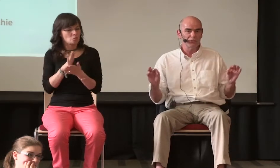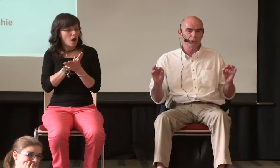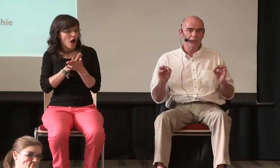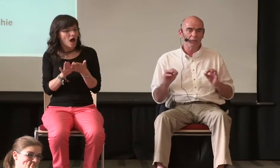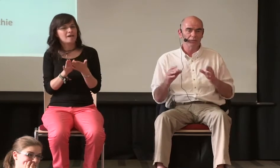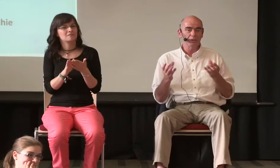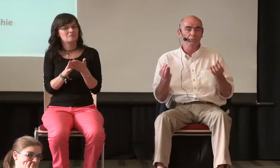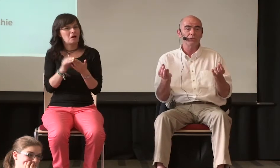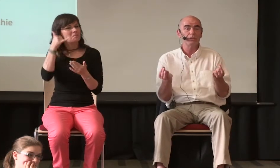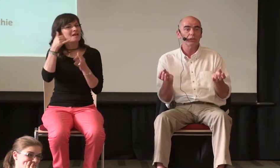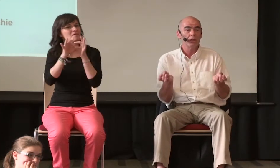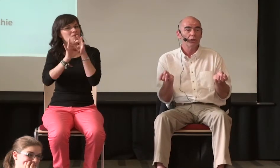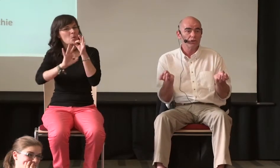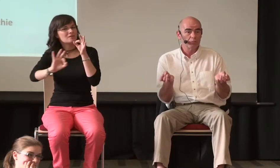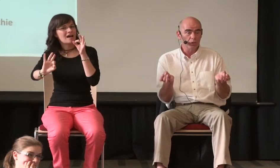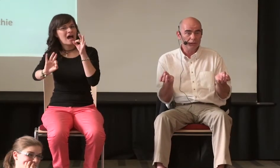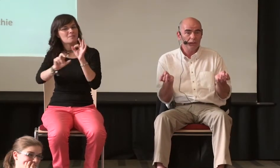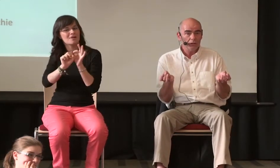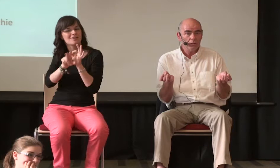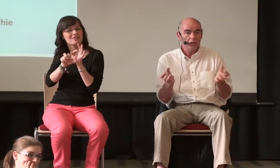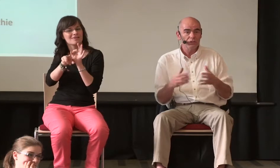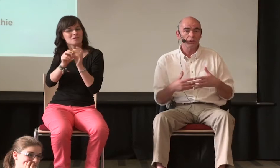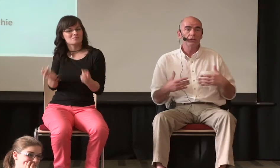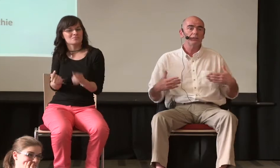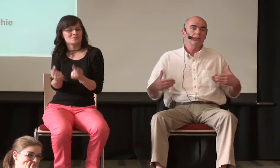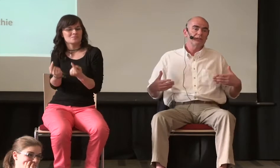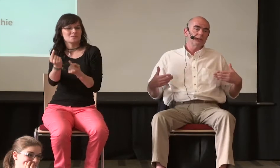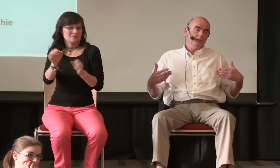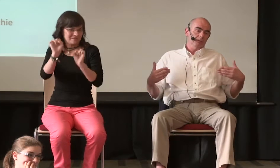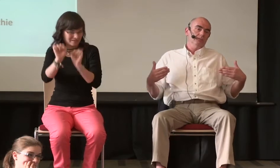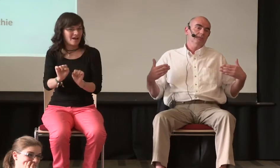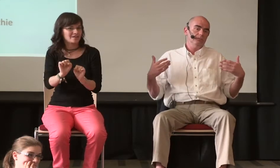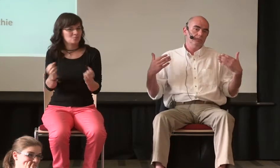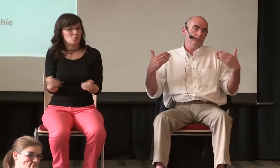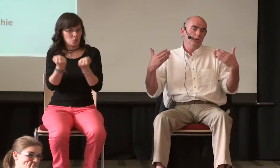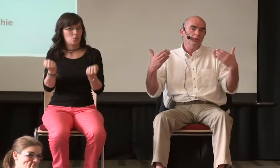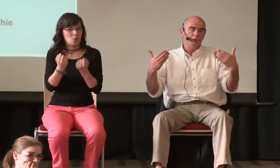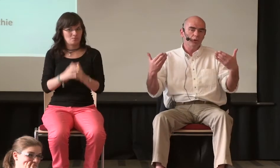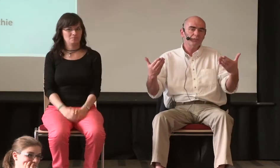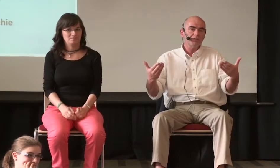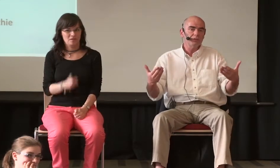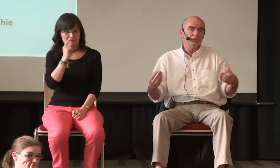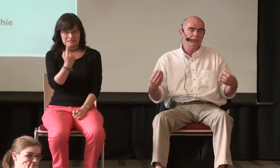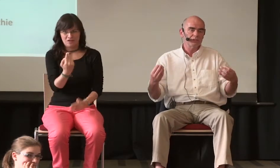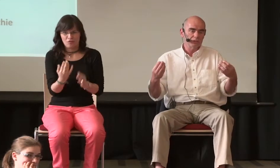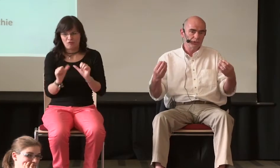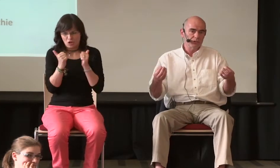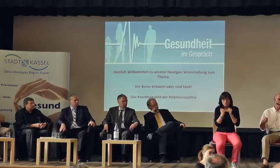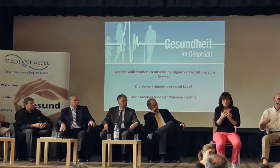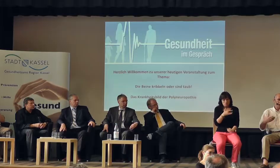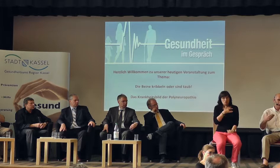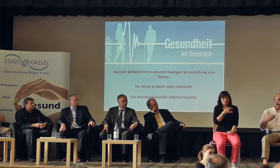diese Telefonkabel wieder so ein bisschen stimulieren. Sie sollten, wenn Sie neu betroffen sind, wenn das